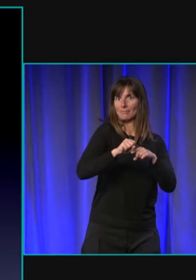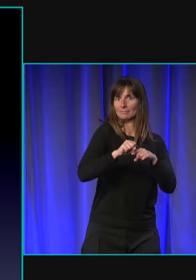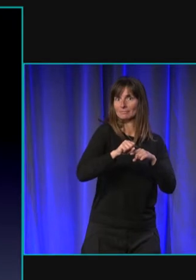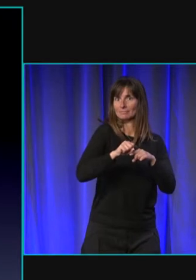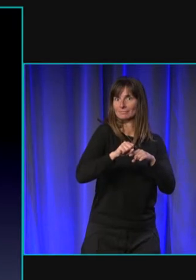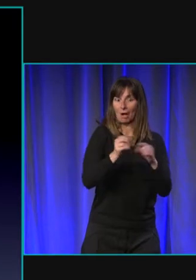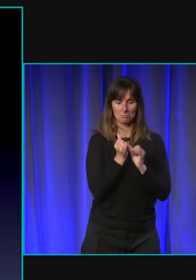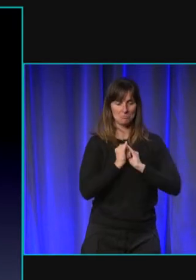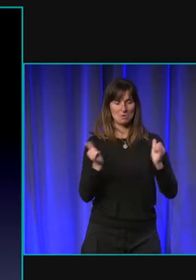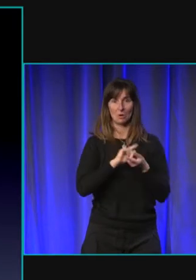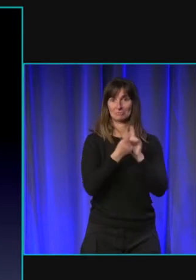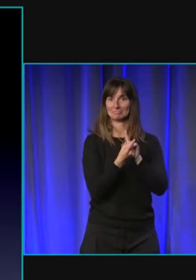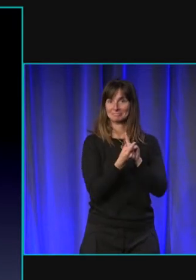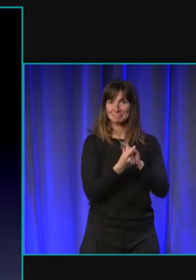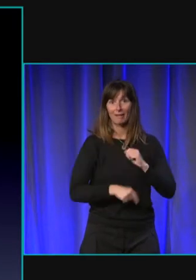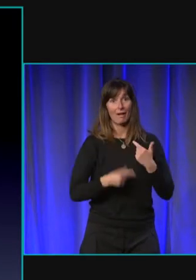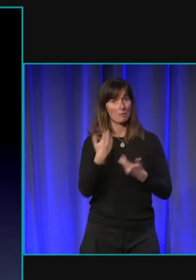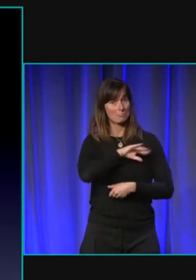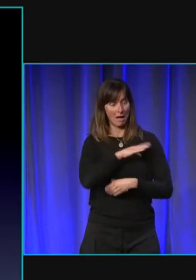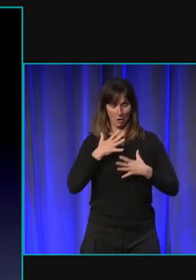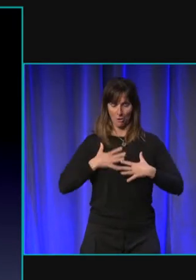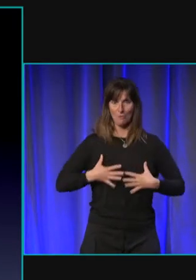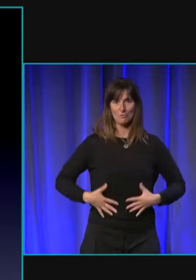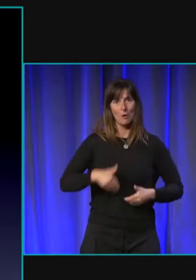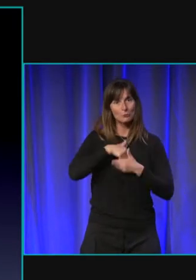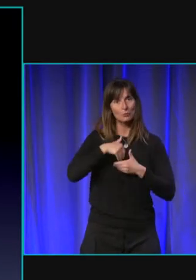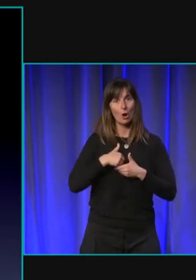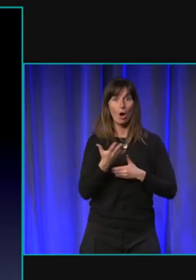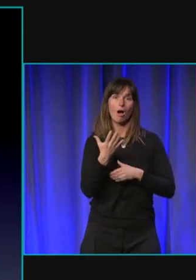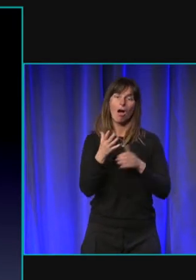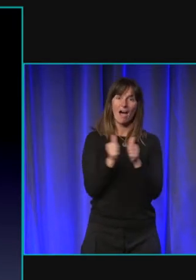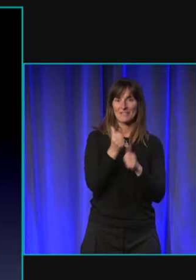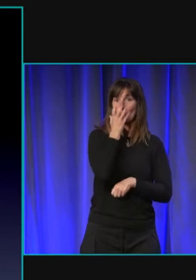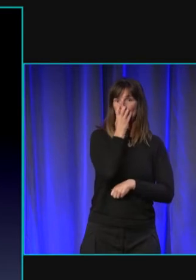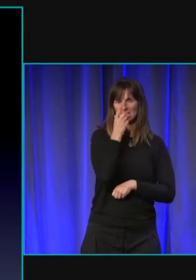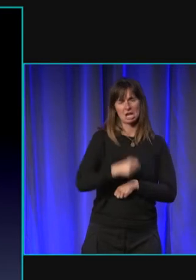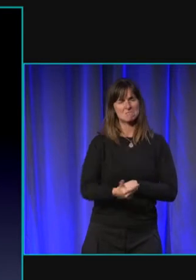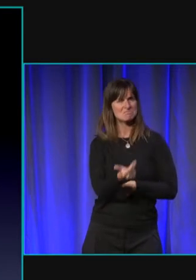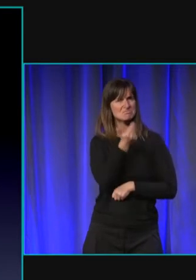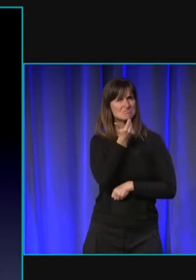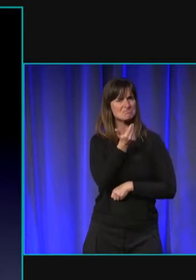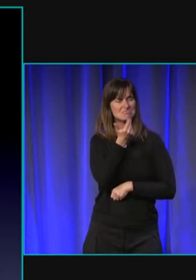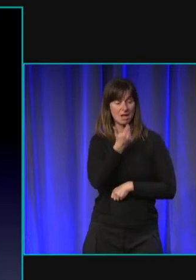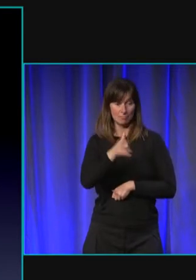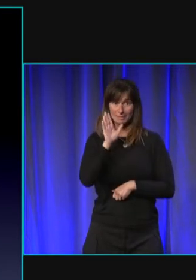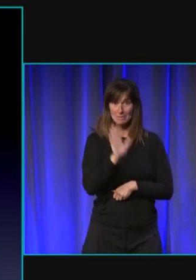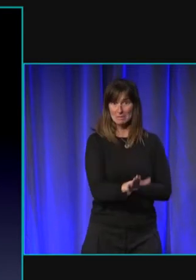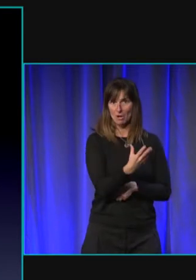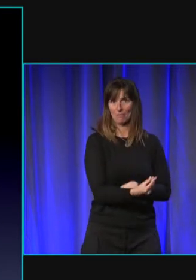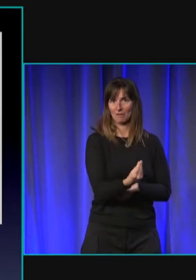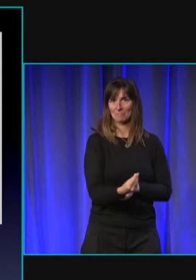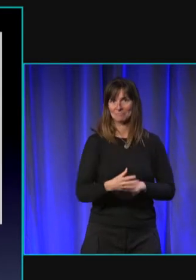Et ça parce que l'enfant a un métabolisme oxydatif aérobique qui est hyper performant. Voilà, c'est comme ça.